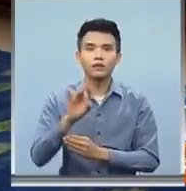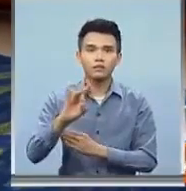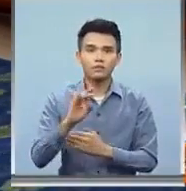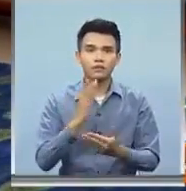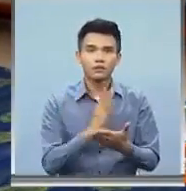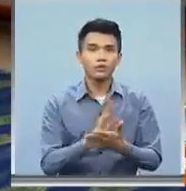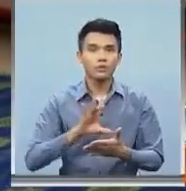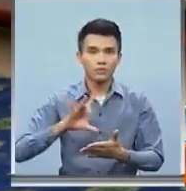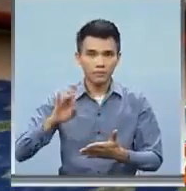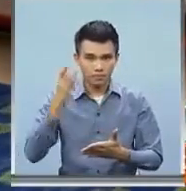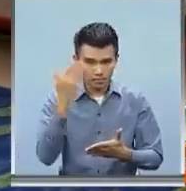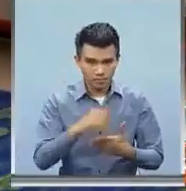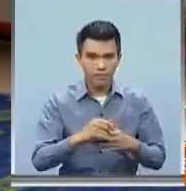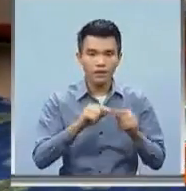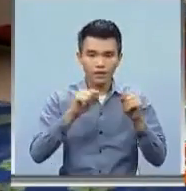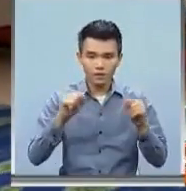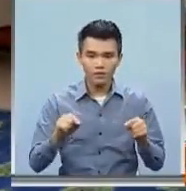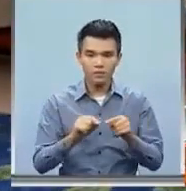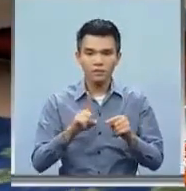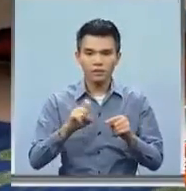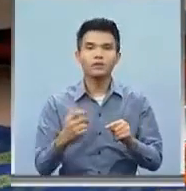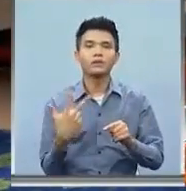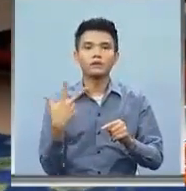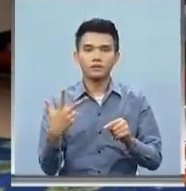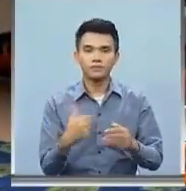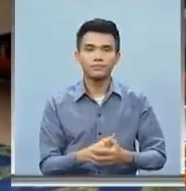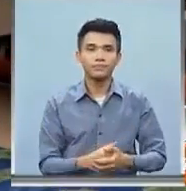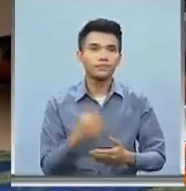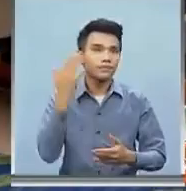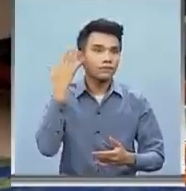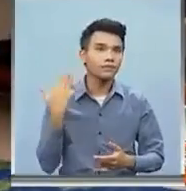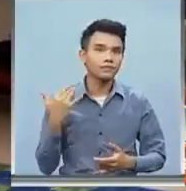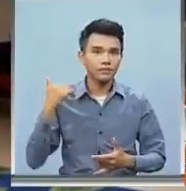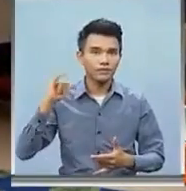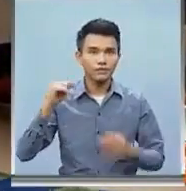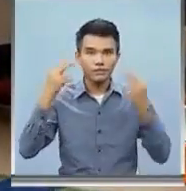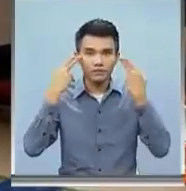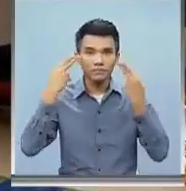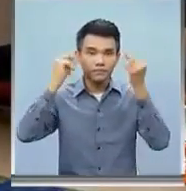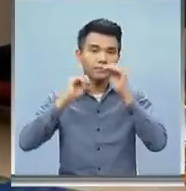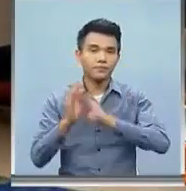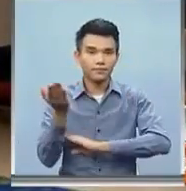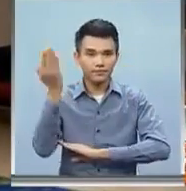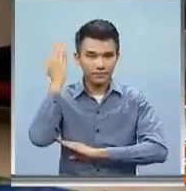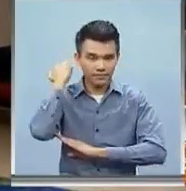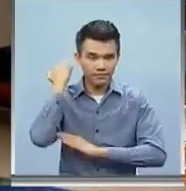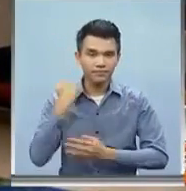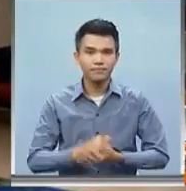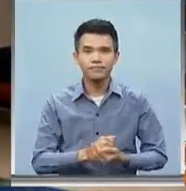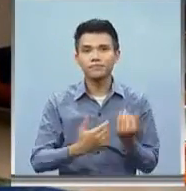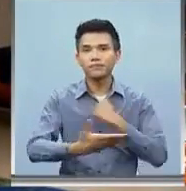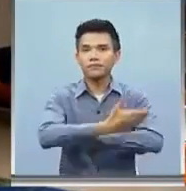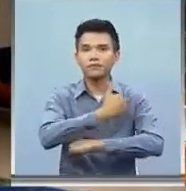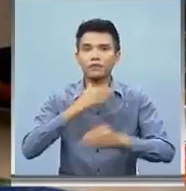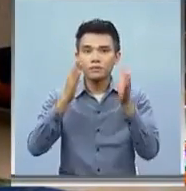8และมีบัตรเสีย3ด้วยนะคะทำให้นางสาวยิ่งลักษณ์ชินวัตรอดีตนายกรัฐมนตรีเป็นนักการเมืองคน